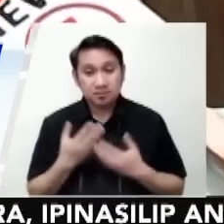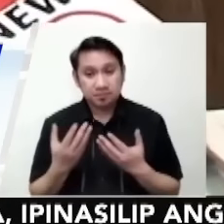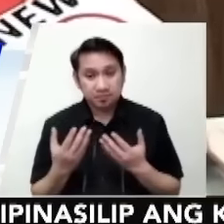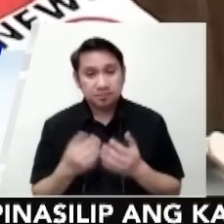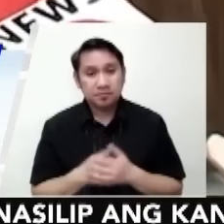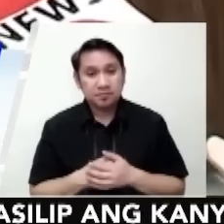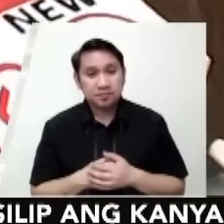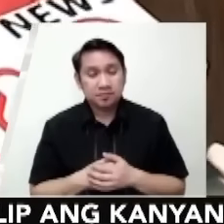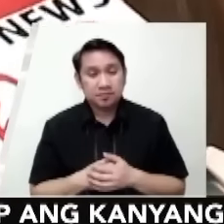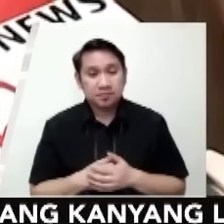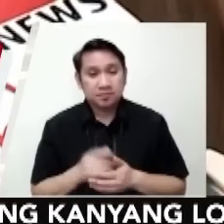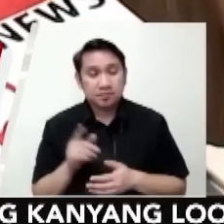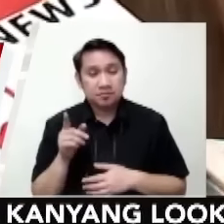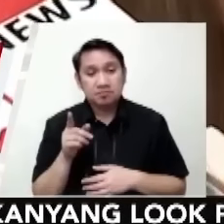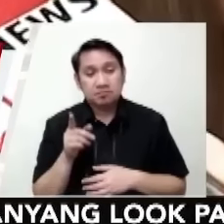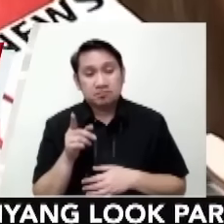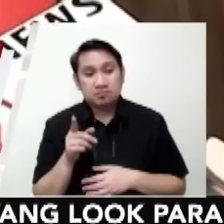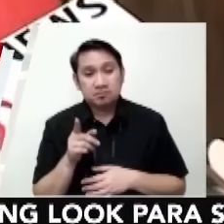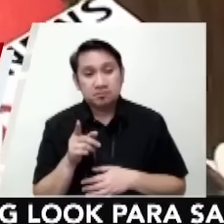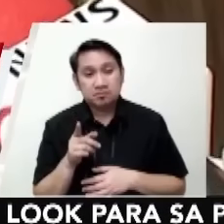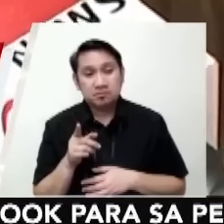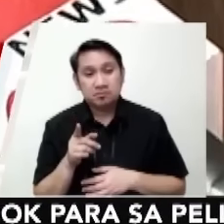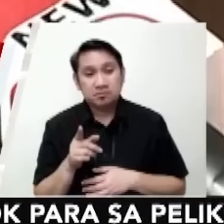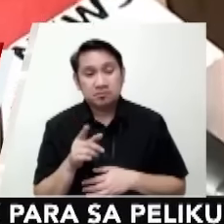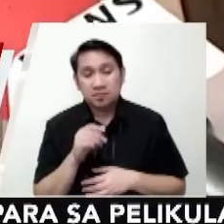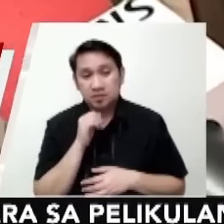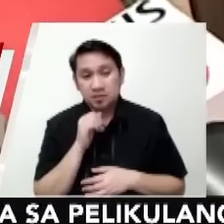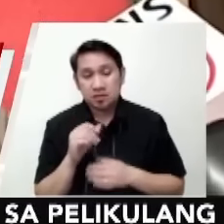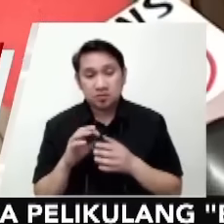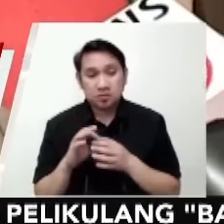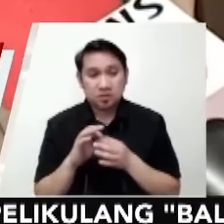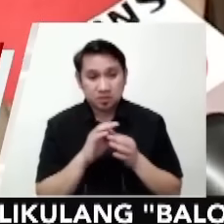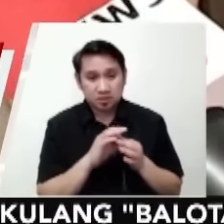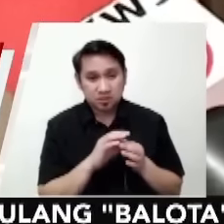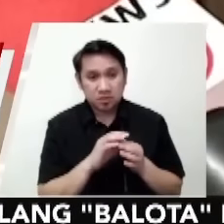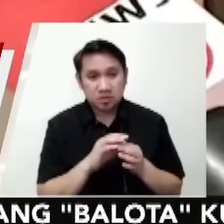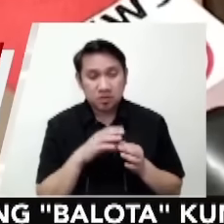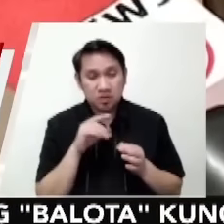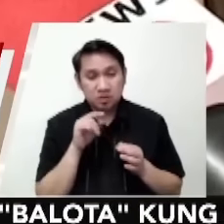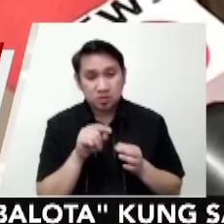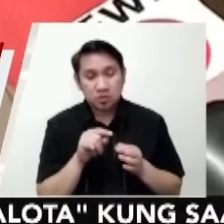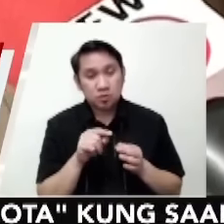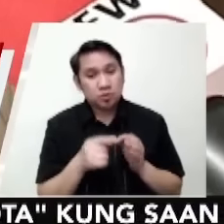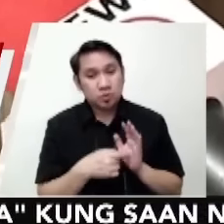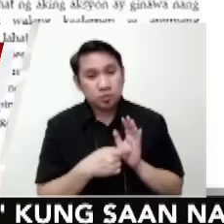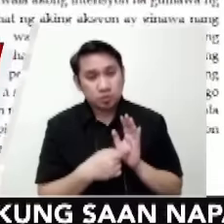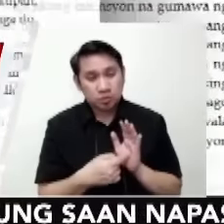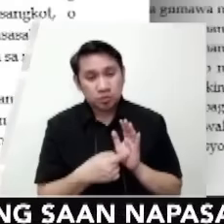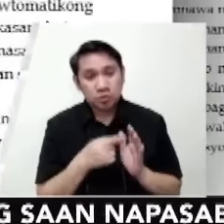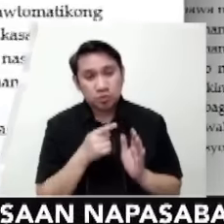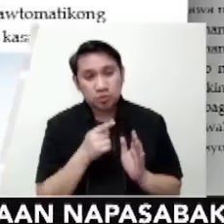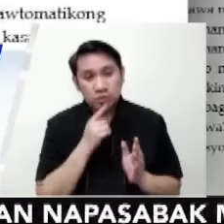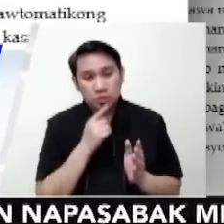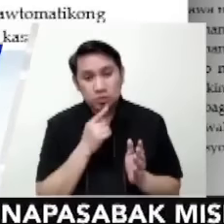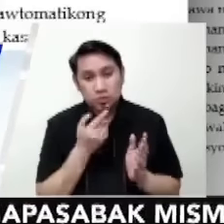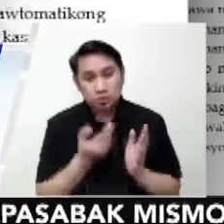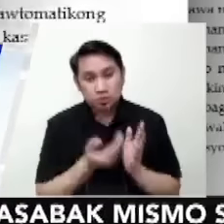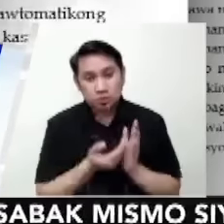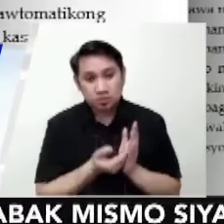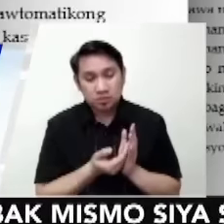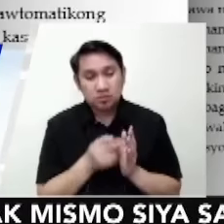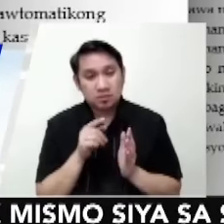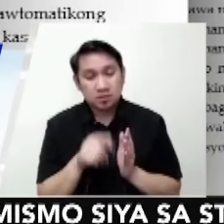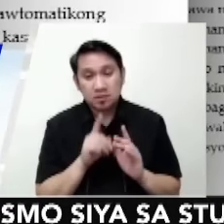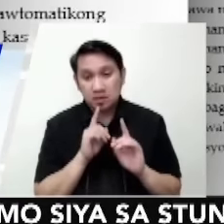will that she is one with the commission to uncover the truth and for justice to prevail. Sinagot din niya sa